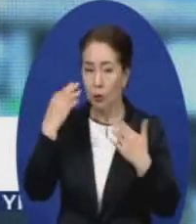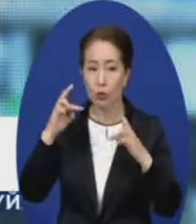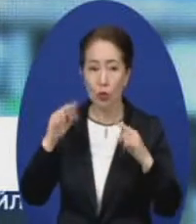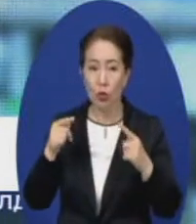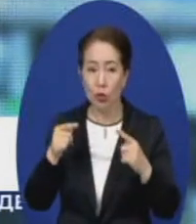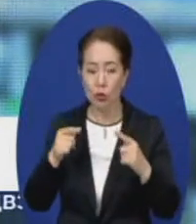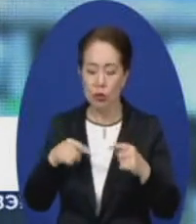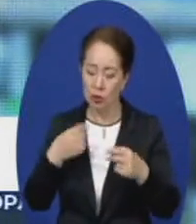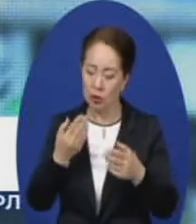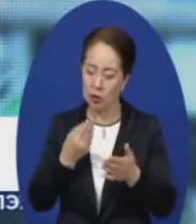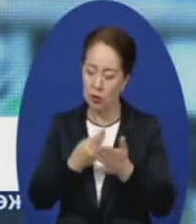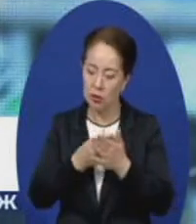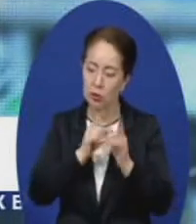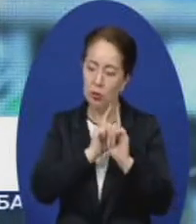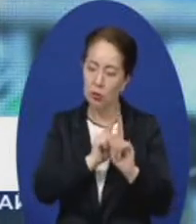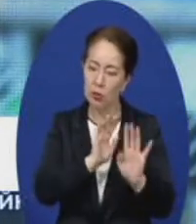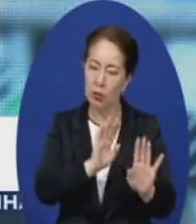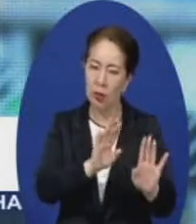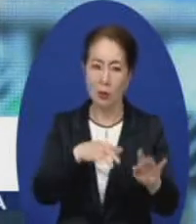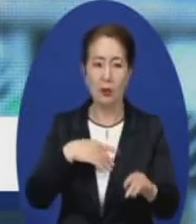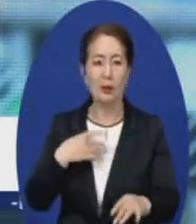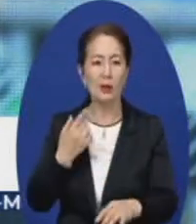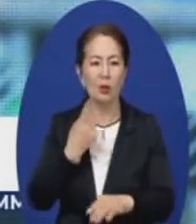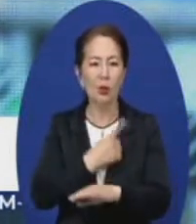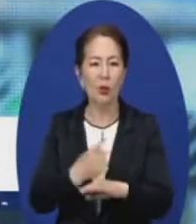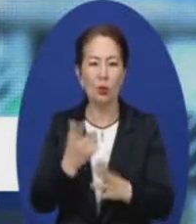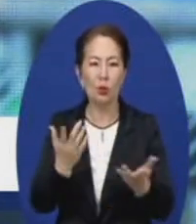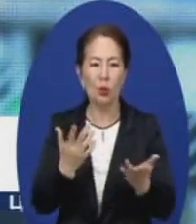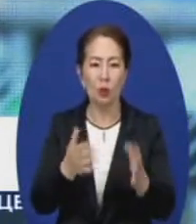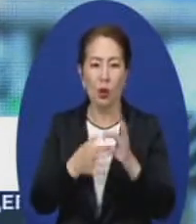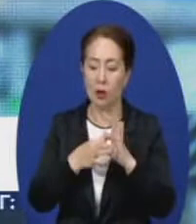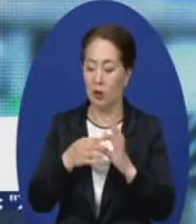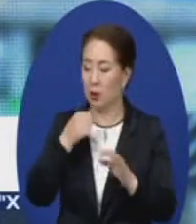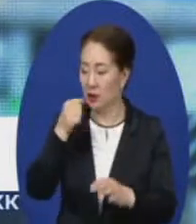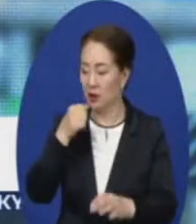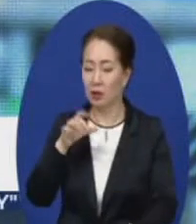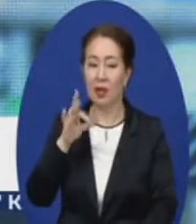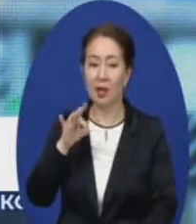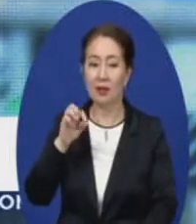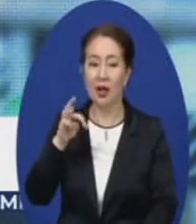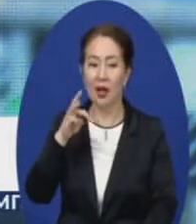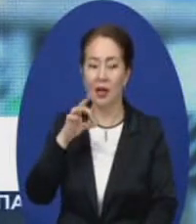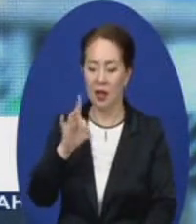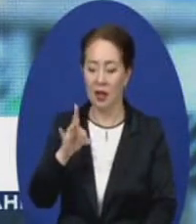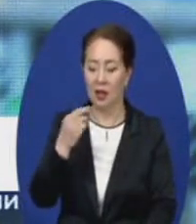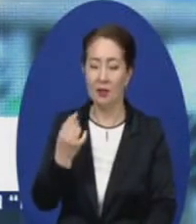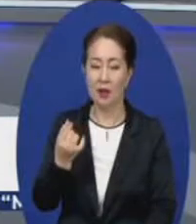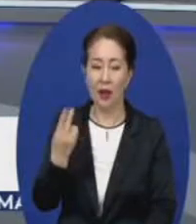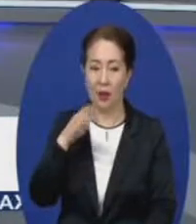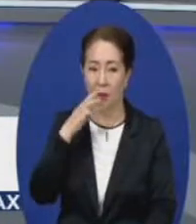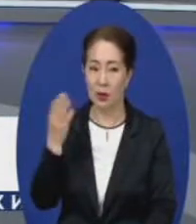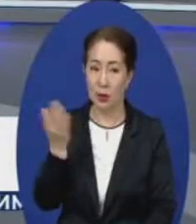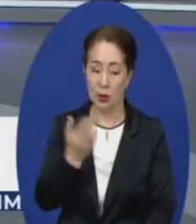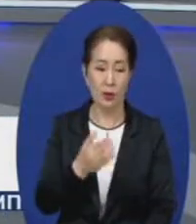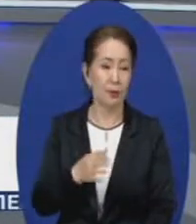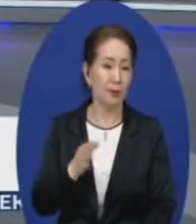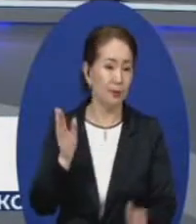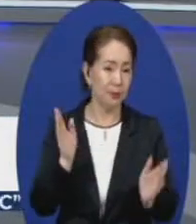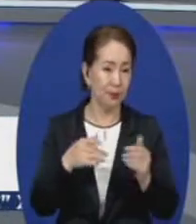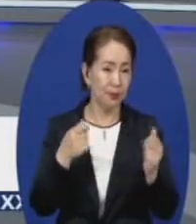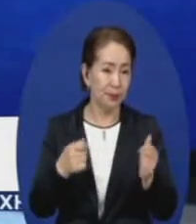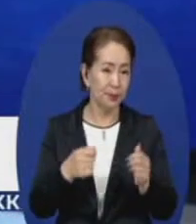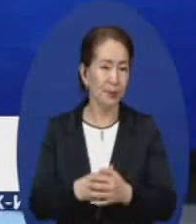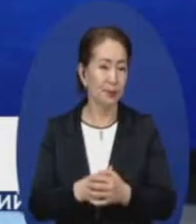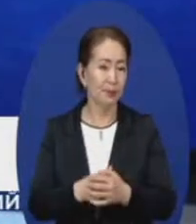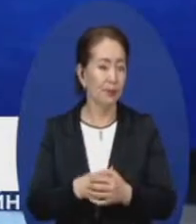амьсгалын өөрчлөлт энэ хэвээрээ үргэлжлэх юм бол ямар үр дүн бидний хүлээж байгаа талаар сэтгүүлч Эрэнцэн Ханд өнөөдөр тодорхой мэдээллийг үзэж та бүхэнд хүргэх болно. Оройн төргийн Эрэнцэн Ханд. Оройн